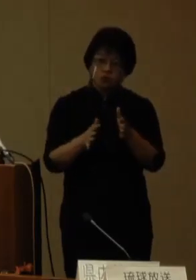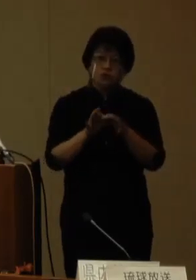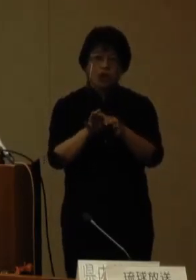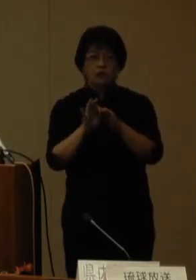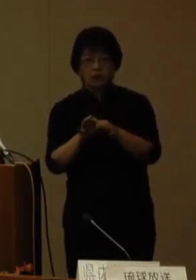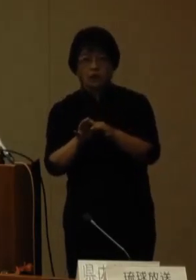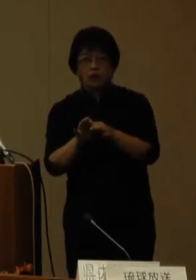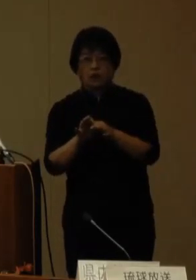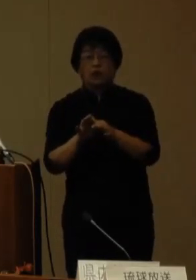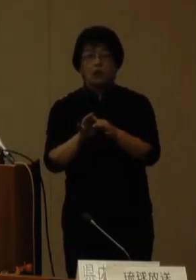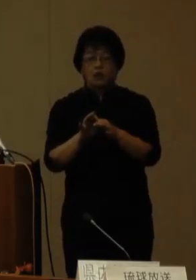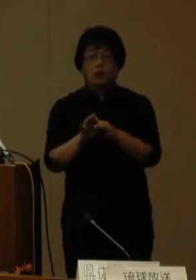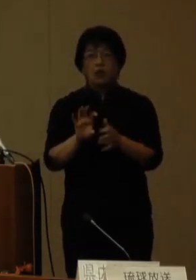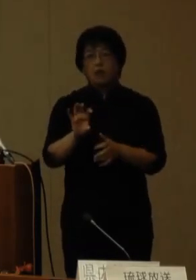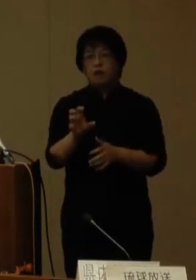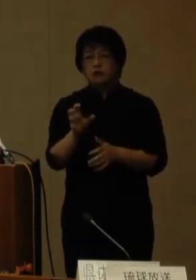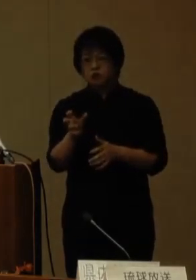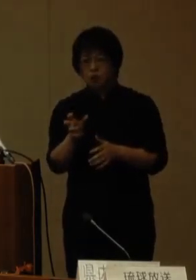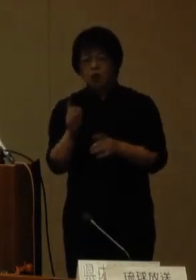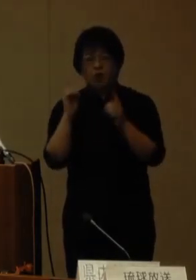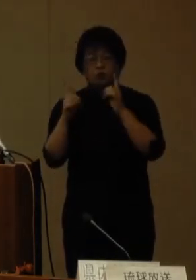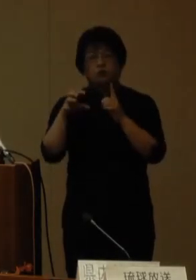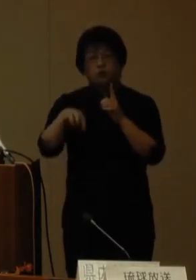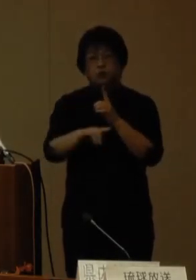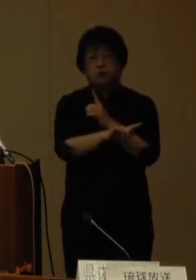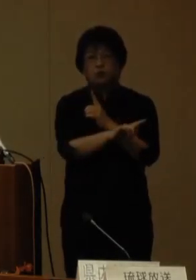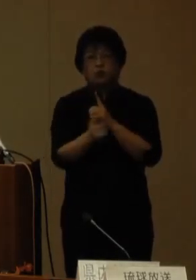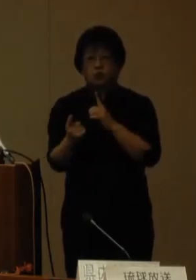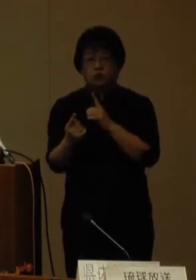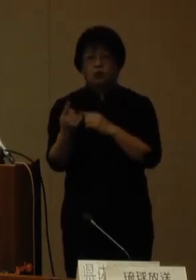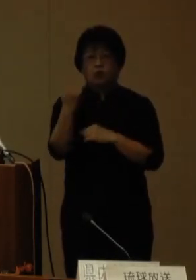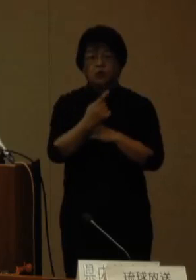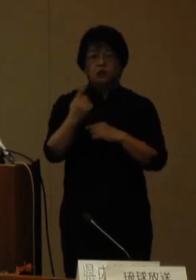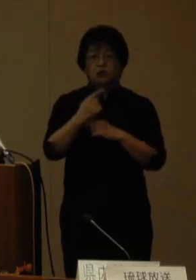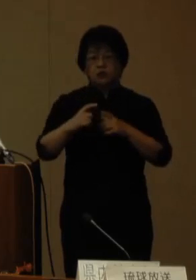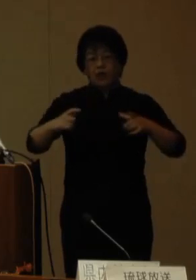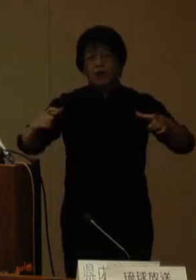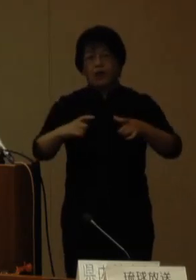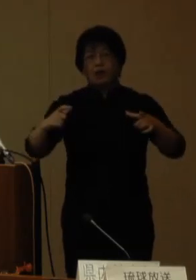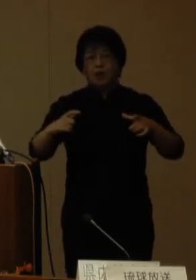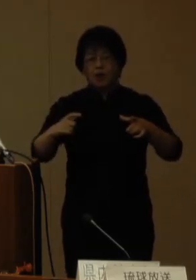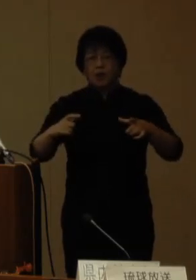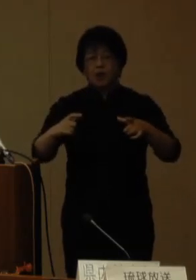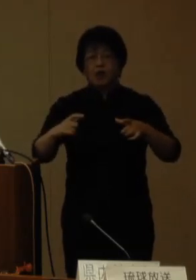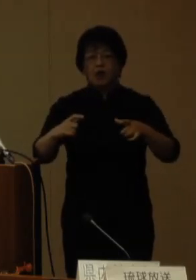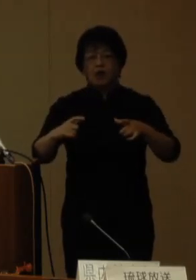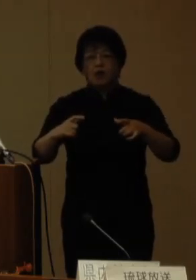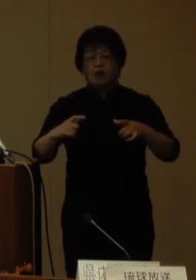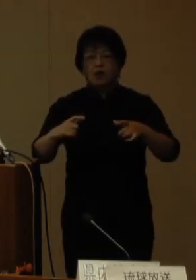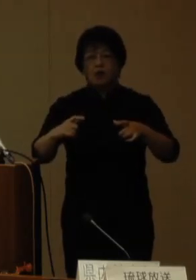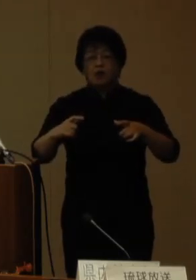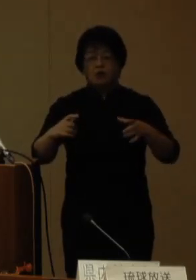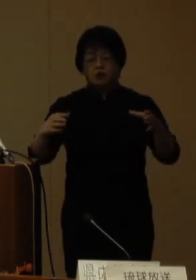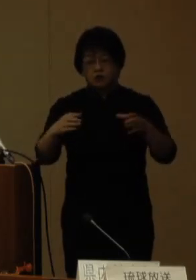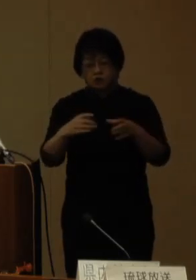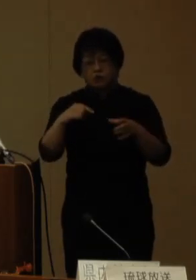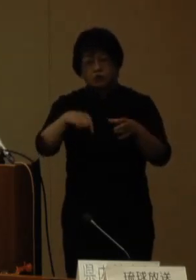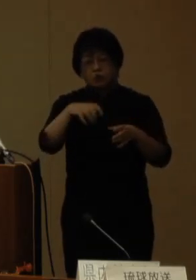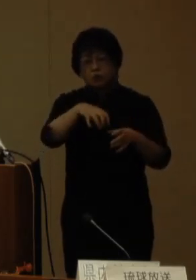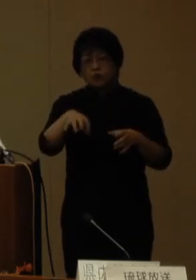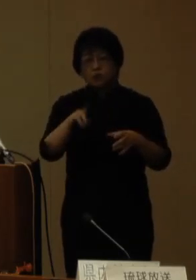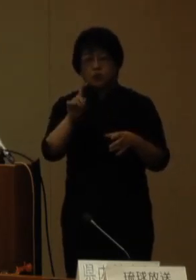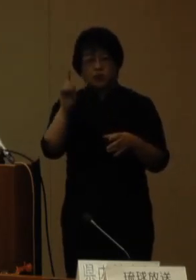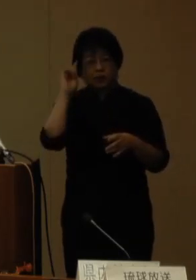の、1000平米を超える施設について、休業要請ではなく時短になっているんですが、これはどういった理由と背景があるんで